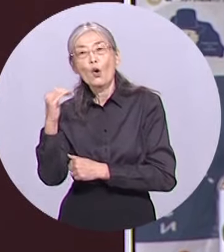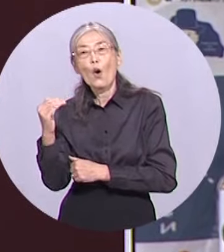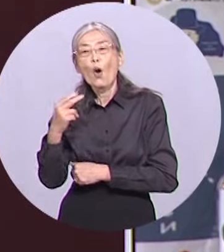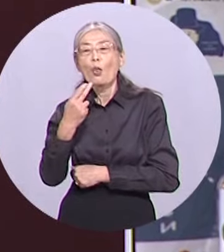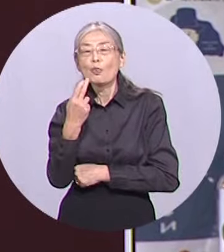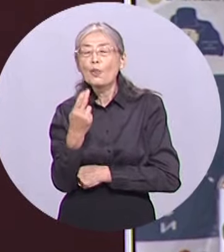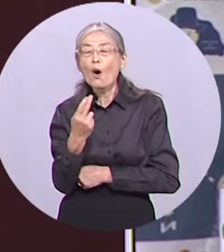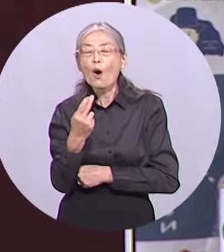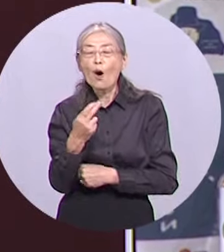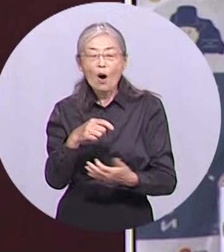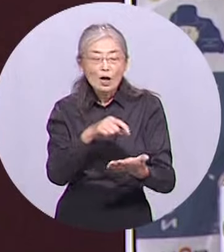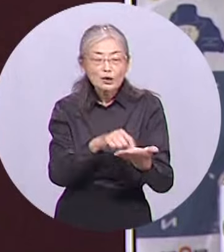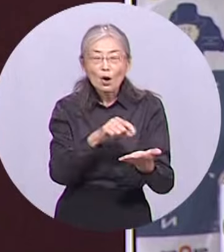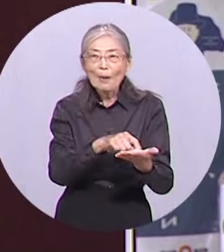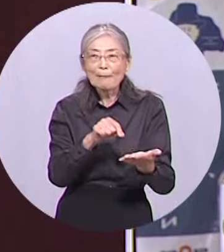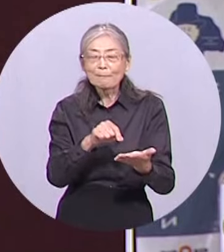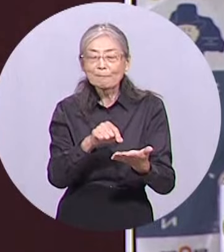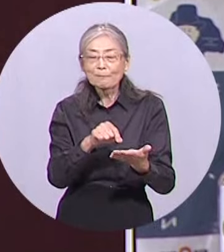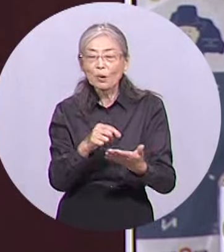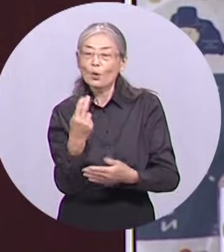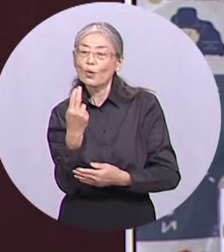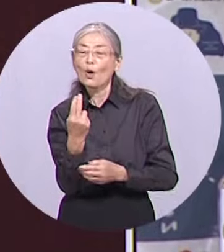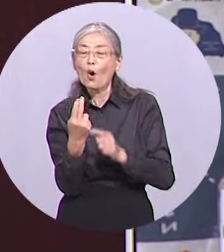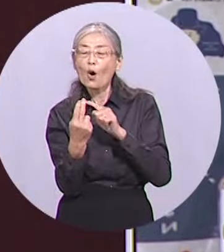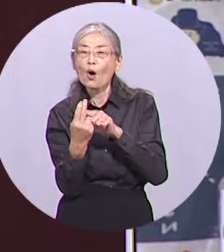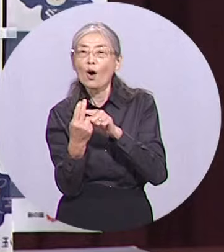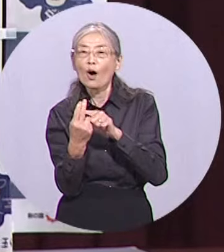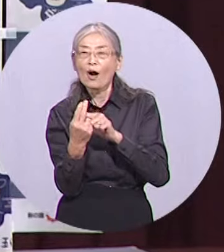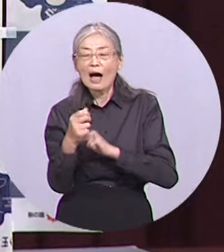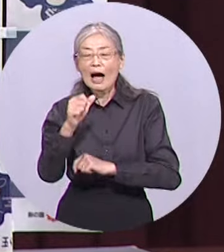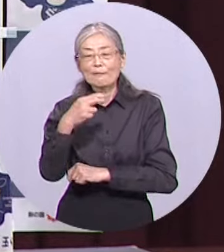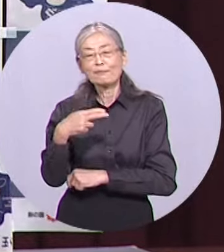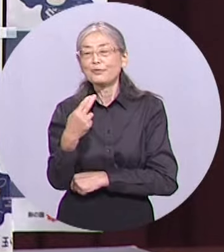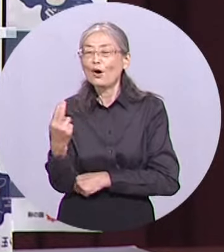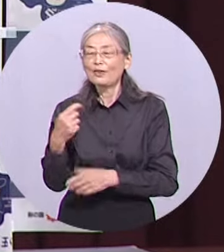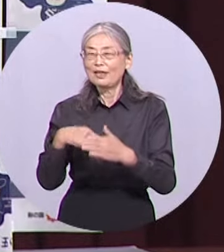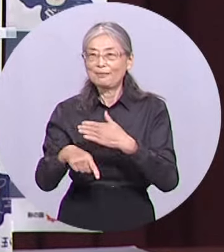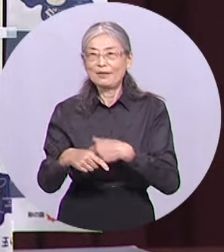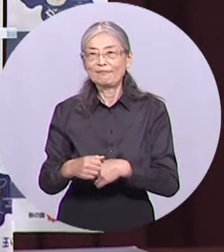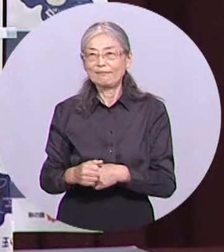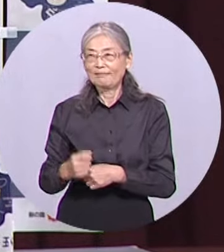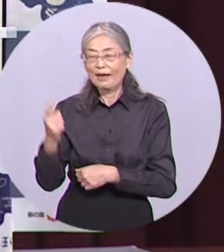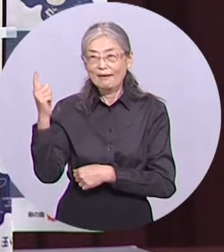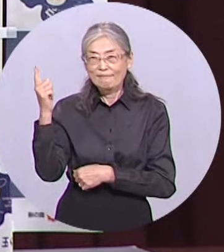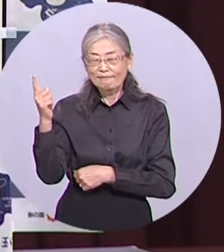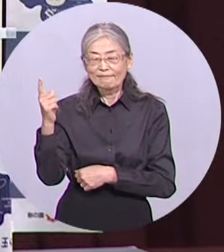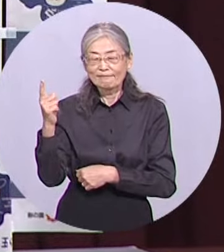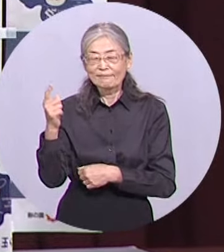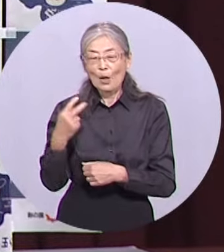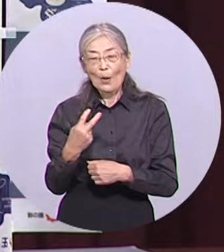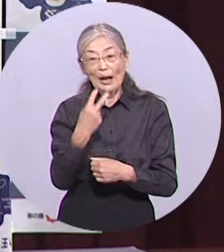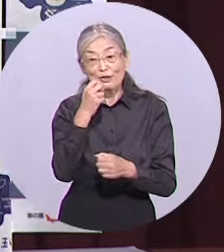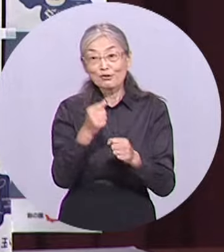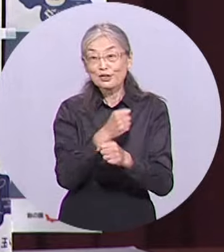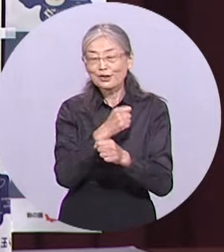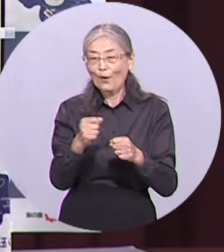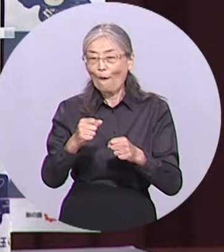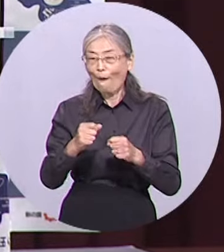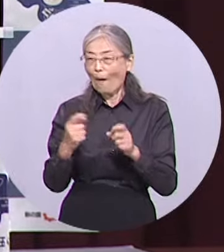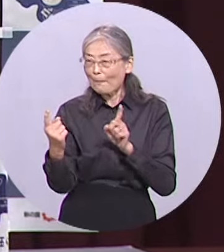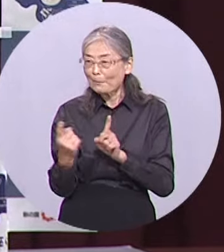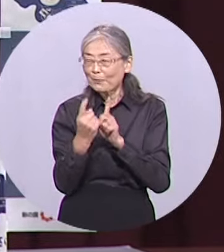ッセンスとアンドなんじゃないかなと思います。 渋沢翁とガス事業の最初の出会いなんですが、実